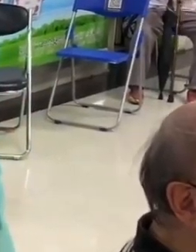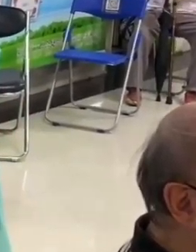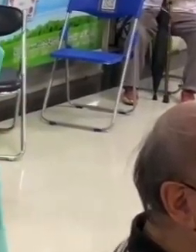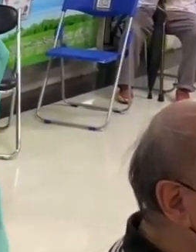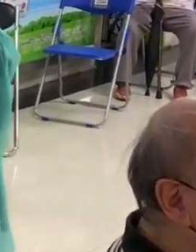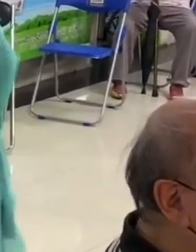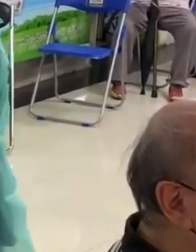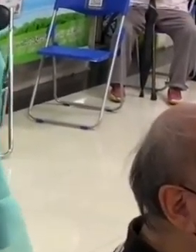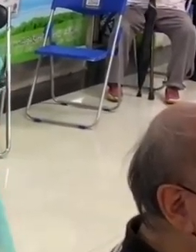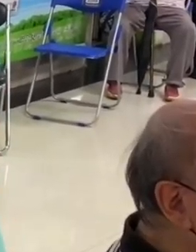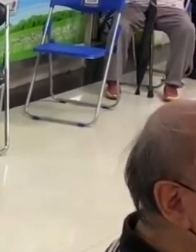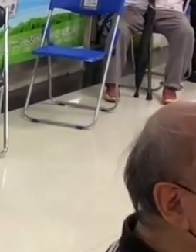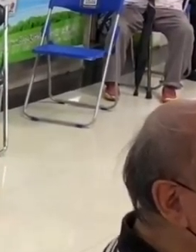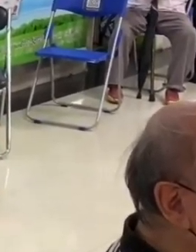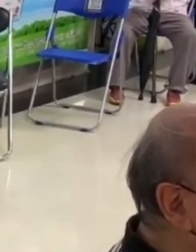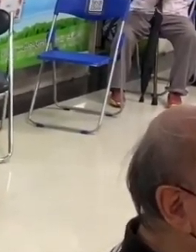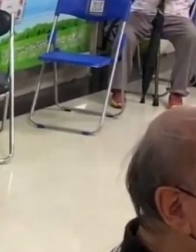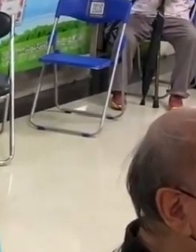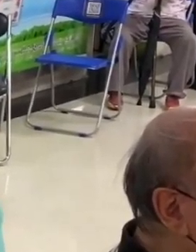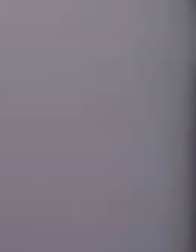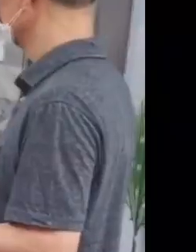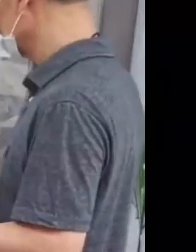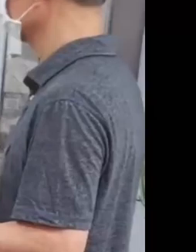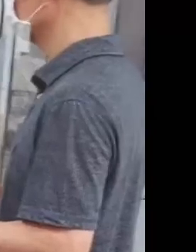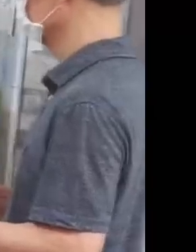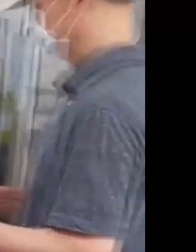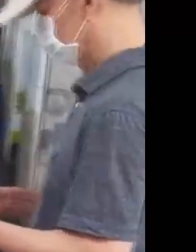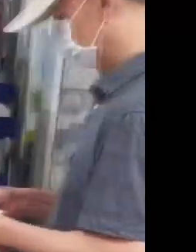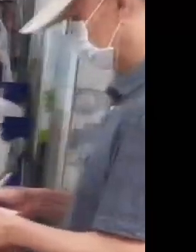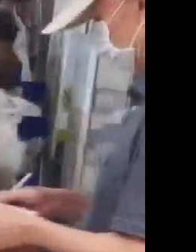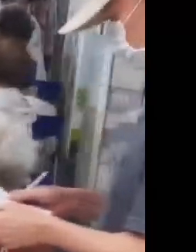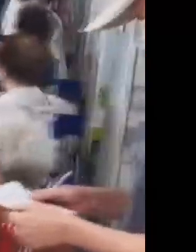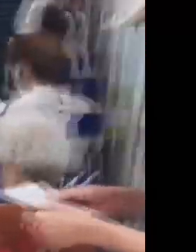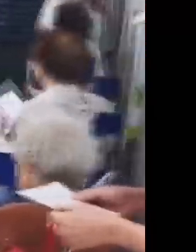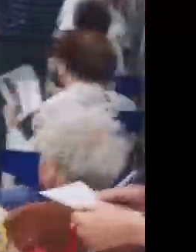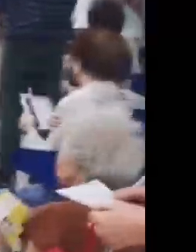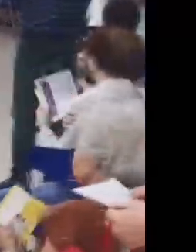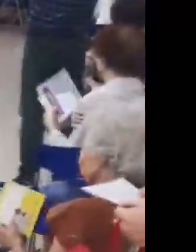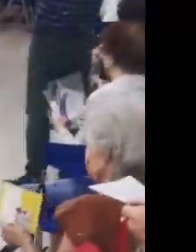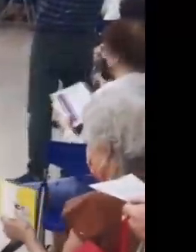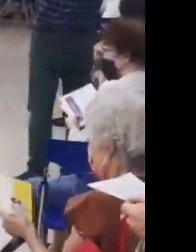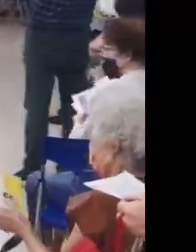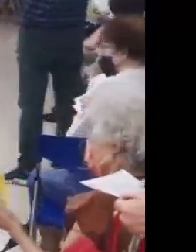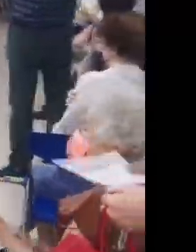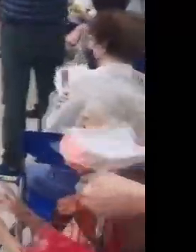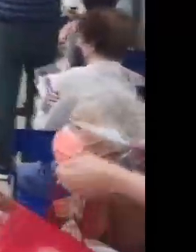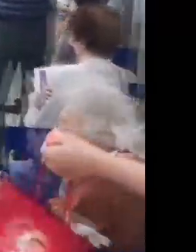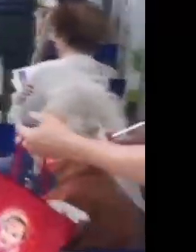指挥中心提醒长辈，对于近期身体状况或是慢性病情不稳定者，等到病情稳定或身体调适较佳的状态下再安排接种，同时也避开天气炎热、高温时段前往注射，保障自己的健康安全。记者温俊台北报道。